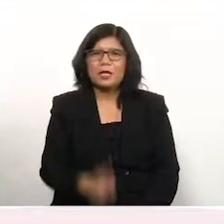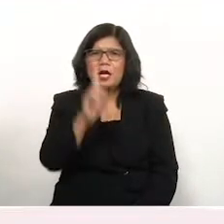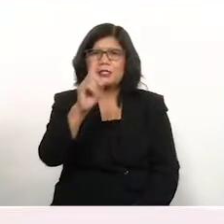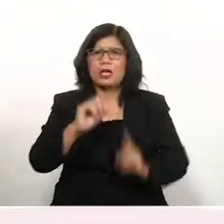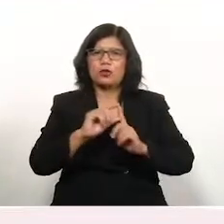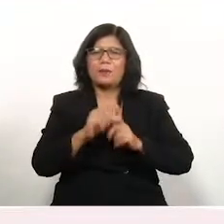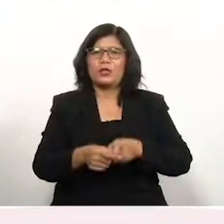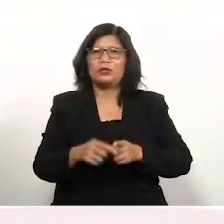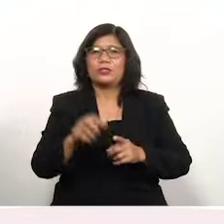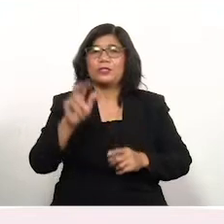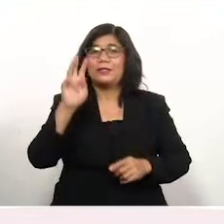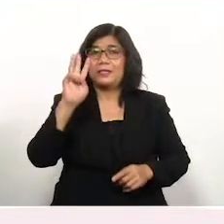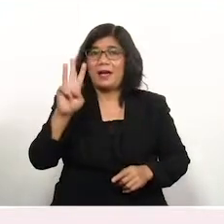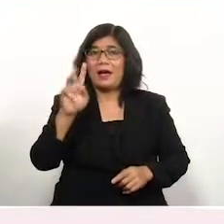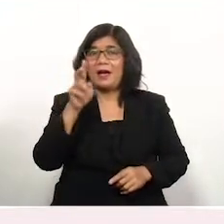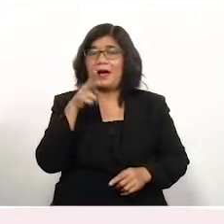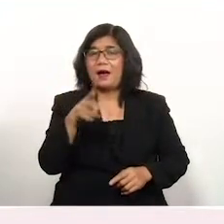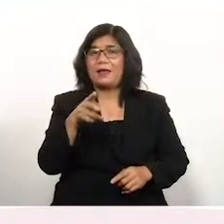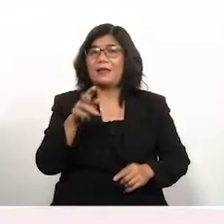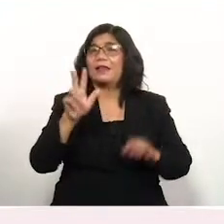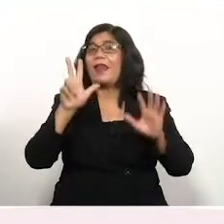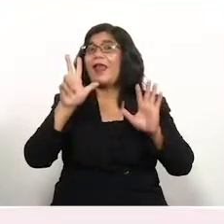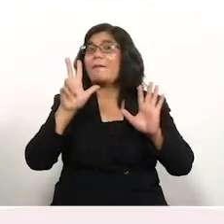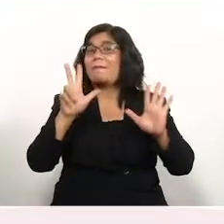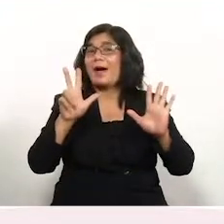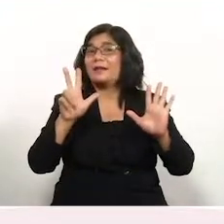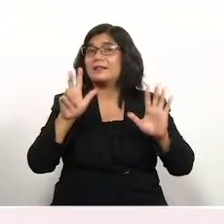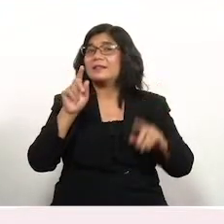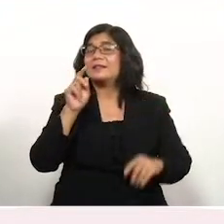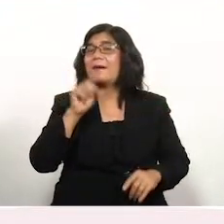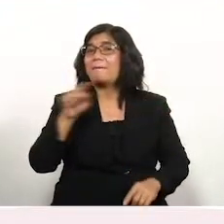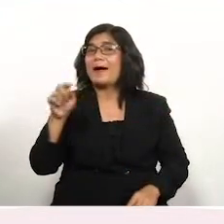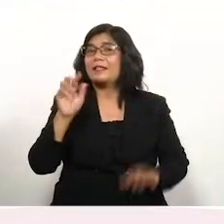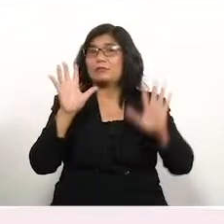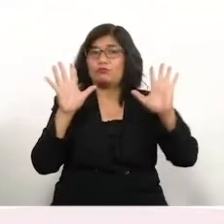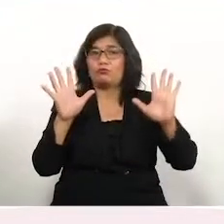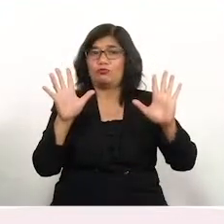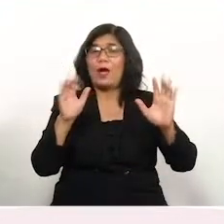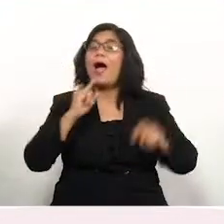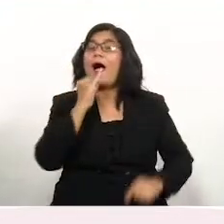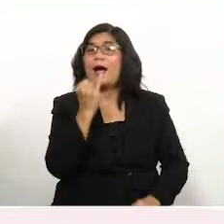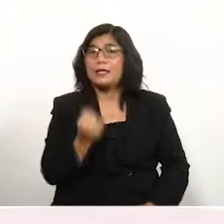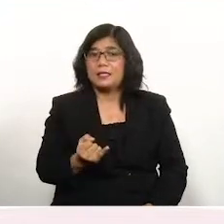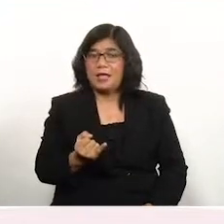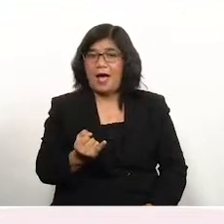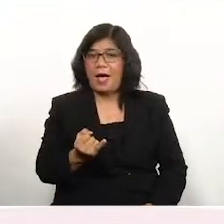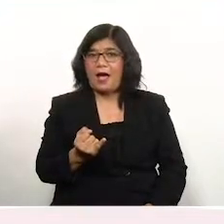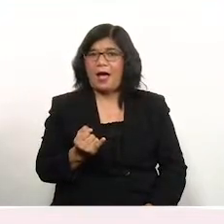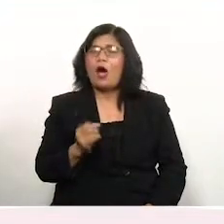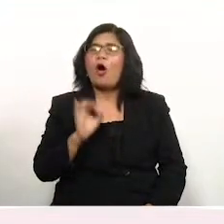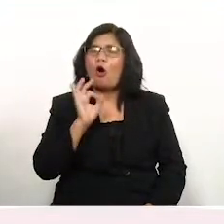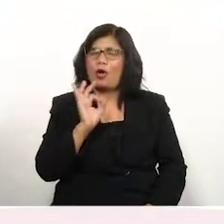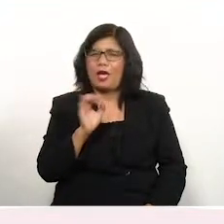F1 PS3 810 faily dan akhirnya Hai Oke